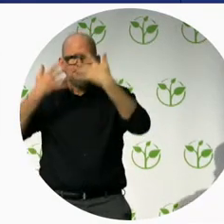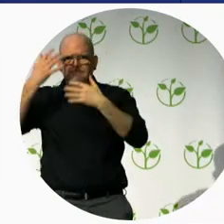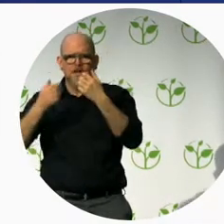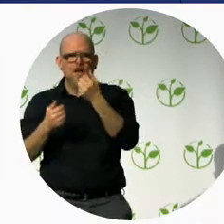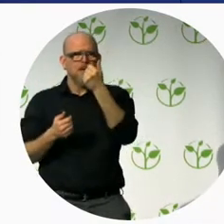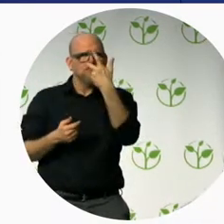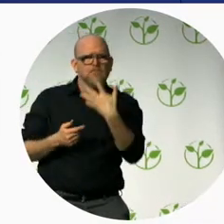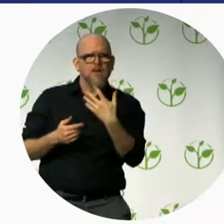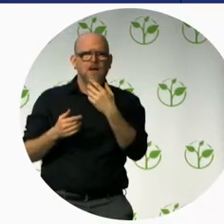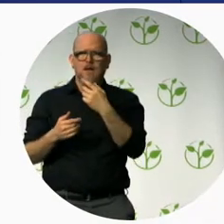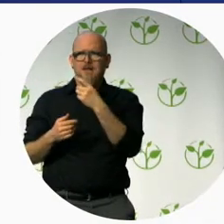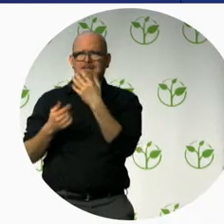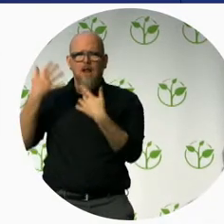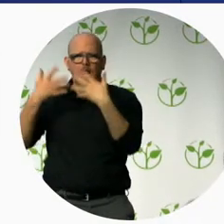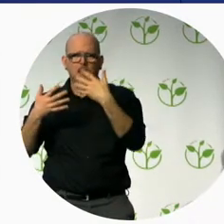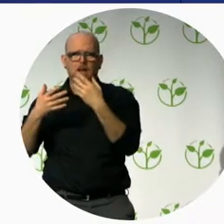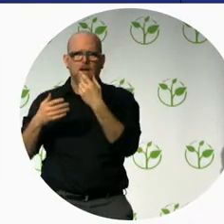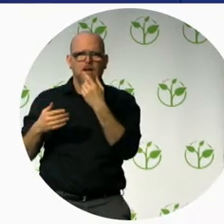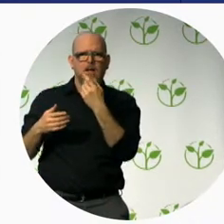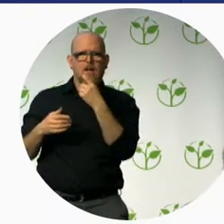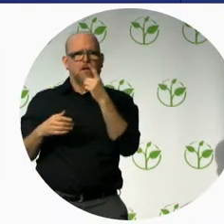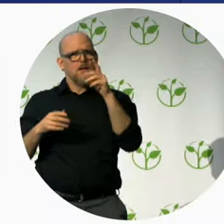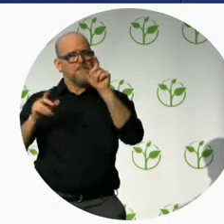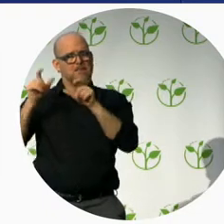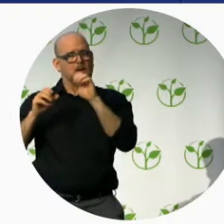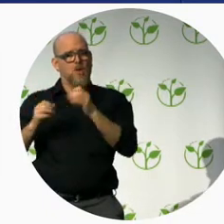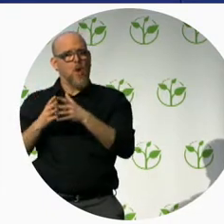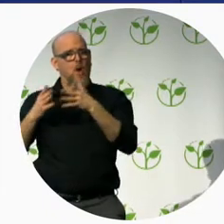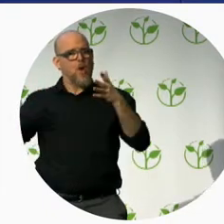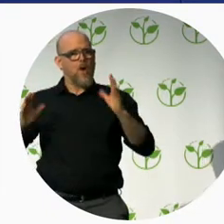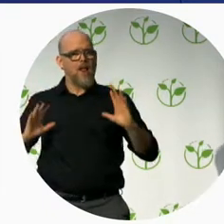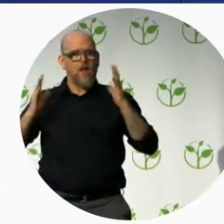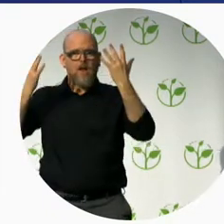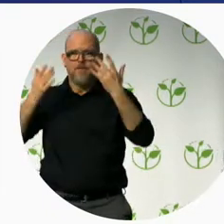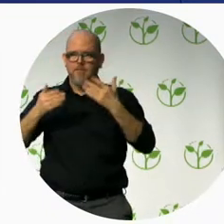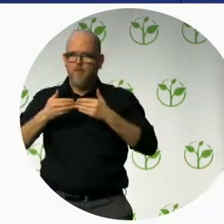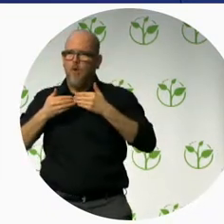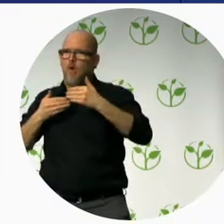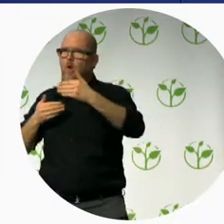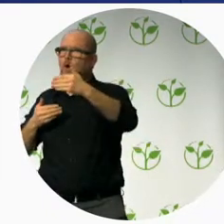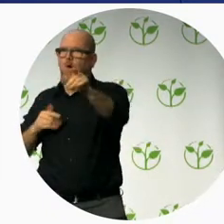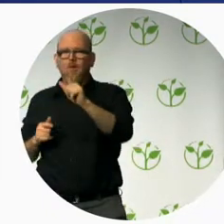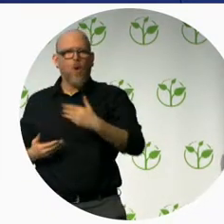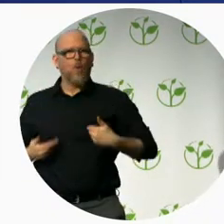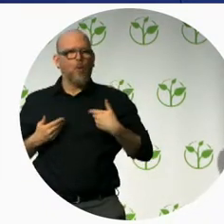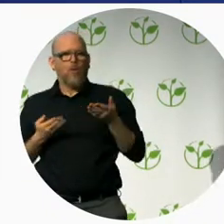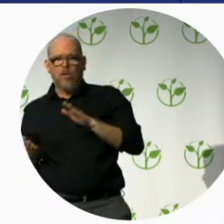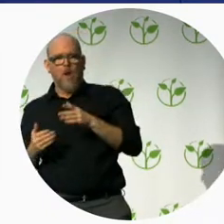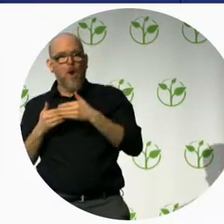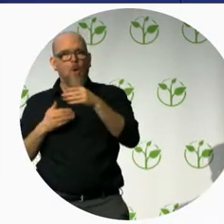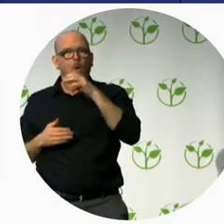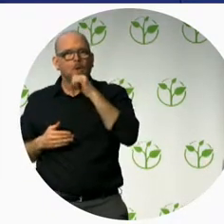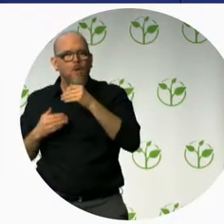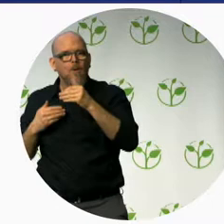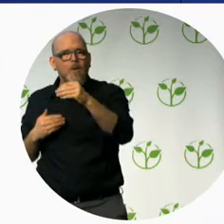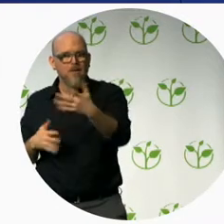żyć w instytucji, w izolacji, bez możliwości pracy, edukacji ani akcesu na kulturę.